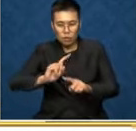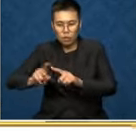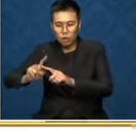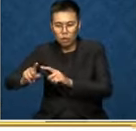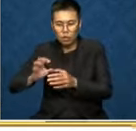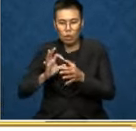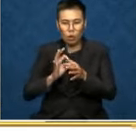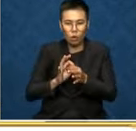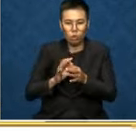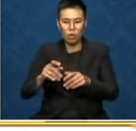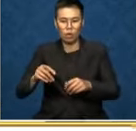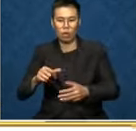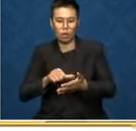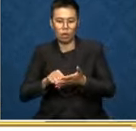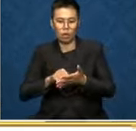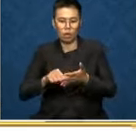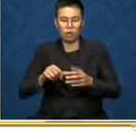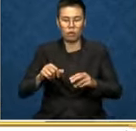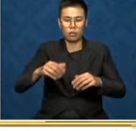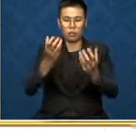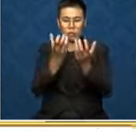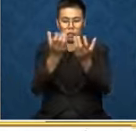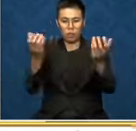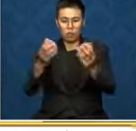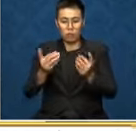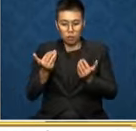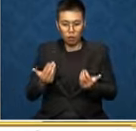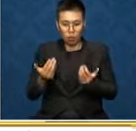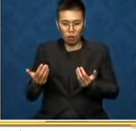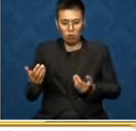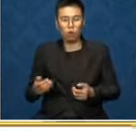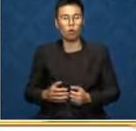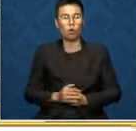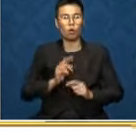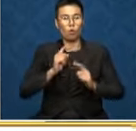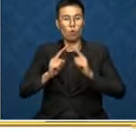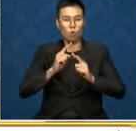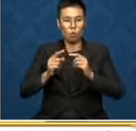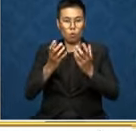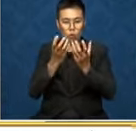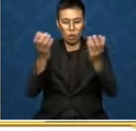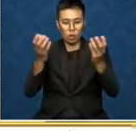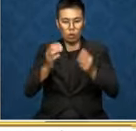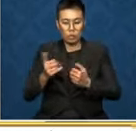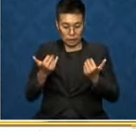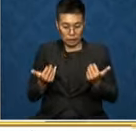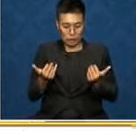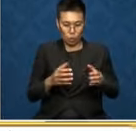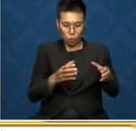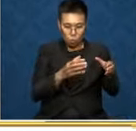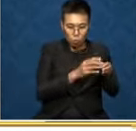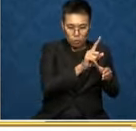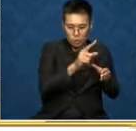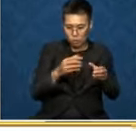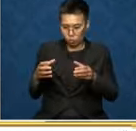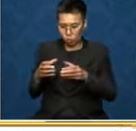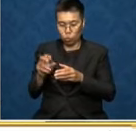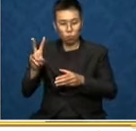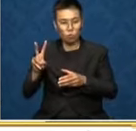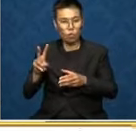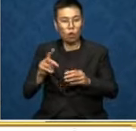รัฐธรรมนูญซึ่งขณะที่เรากำลังถกยติประชามติอยู่นี้ค่ะในวันนี้คณะอนุกรรมการทั้ง 2คณะกำลังมีการประชุมนัดแรก